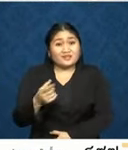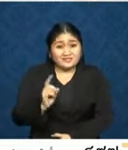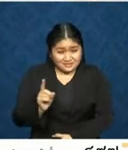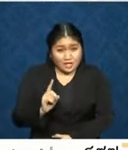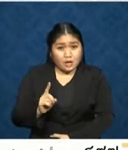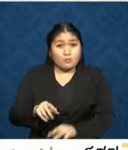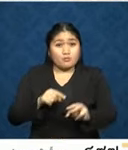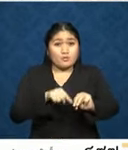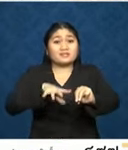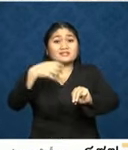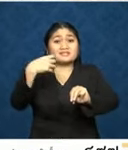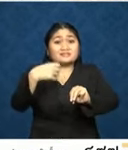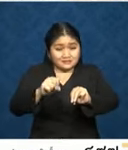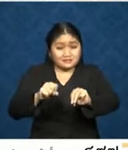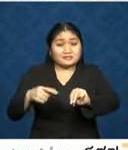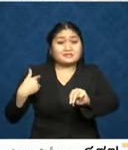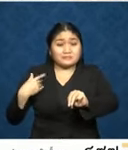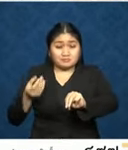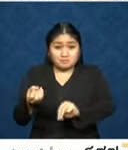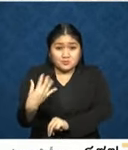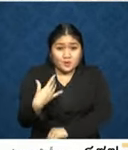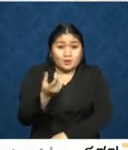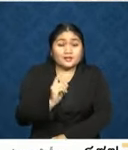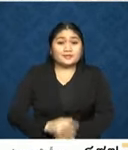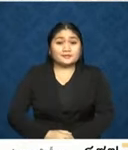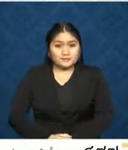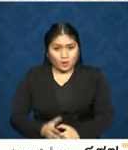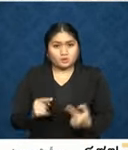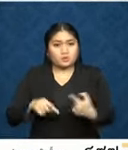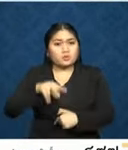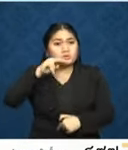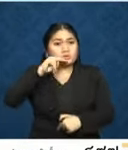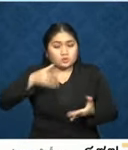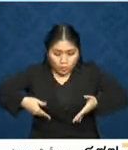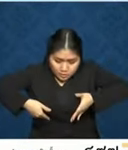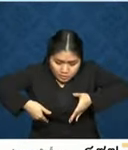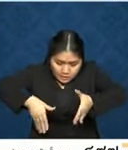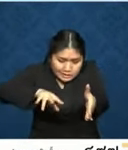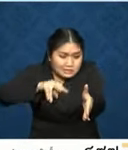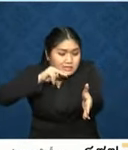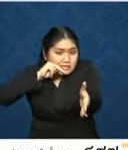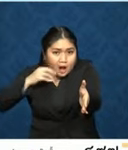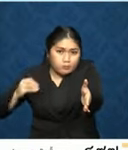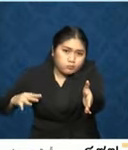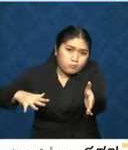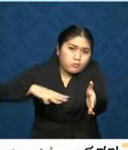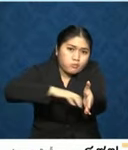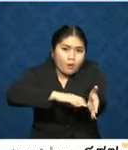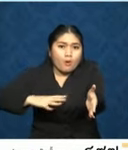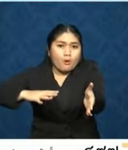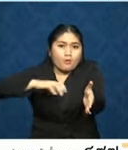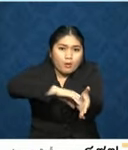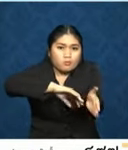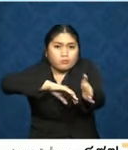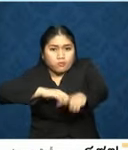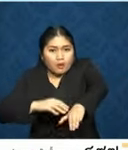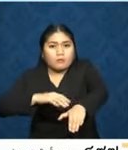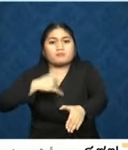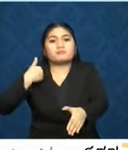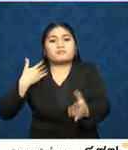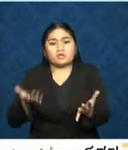หมู่ที่ 10ตำบลไทรขาวอำเภอวังสะพุงจังหวัดเลยนะครับว่ามีน้ำกัดซ้อตลิ่งตลิ่งพังเสียหายนะครับผมแล้วก็ทีมงานนะครับ